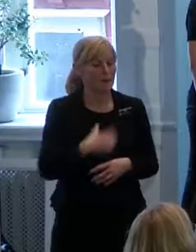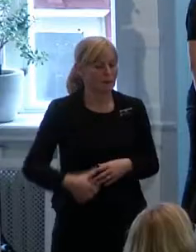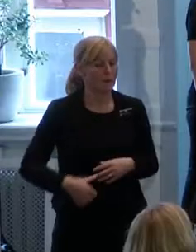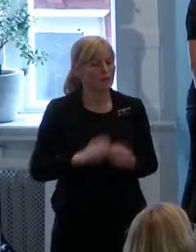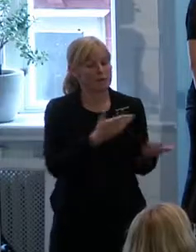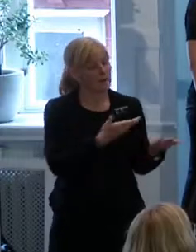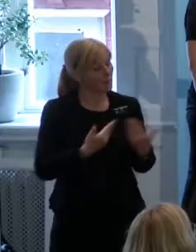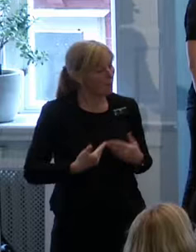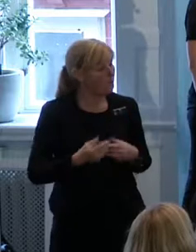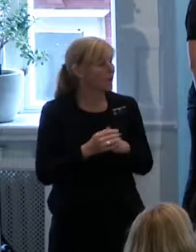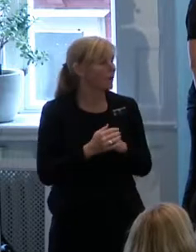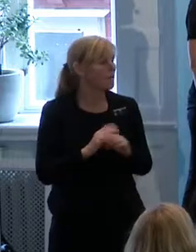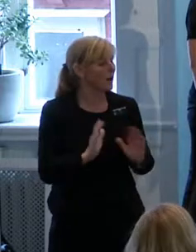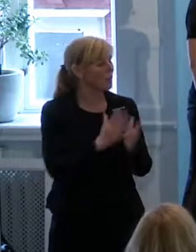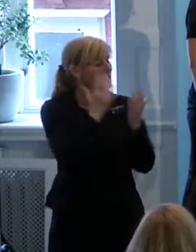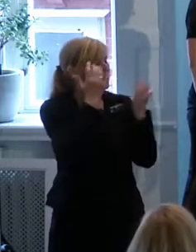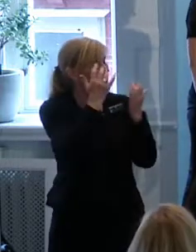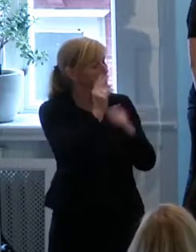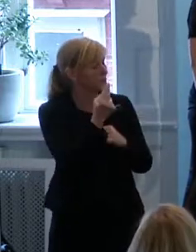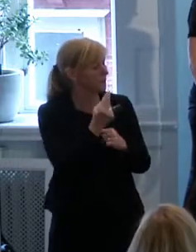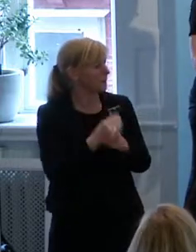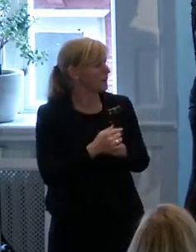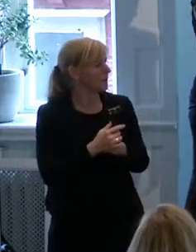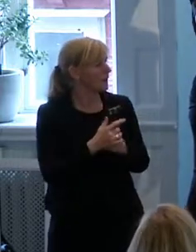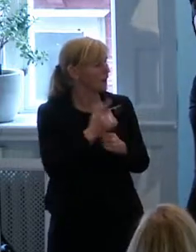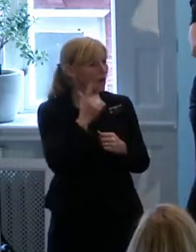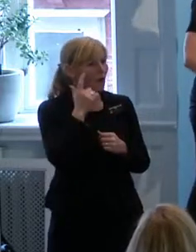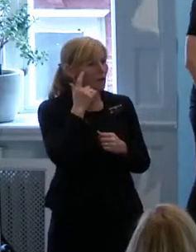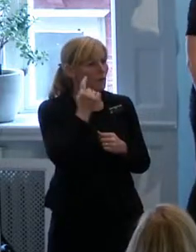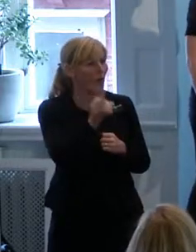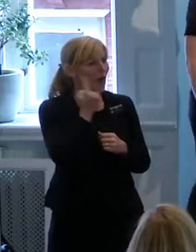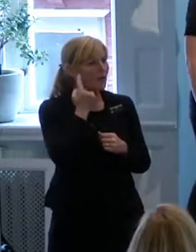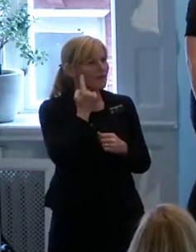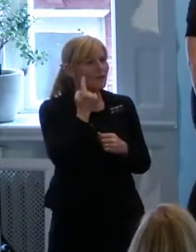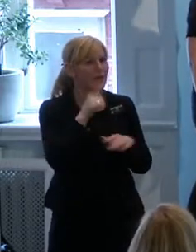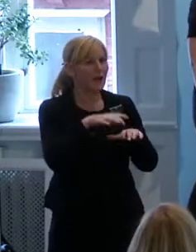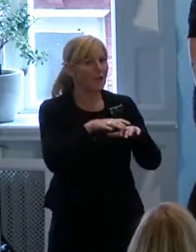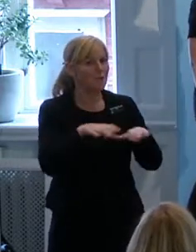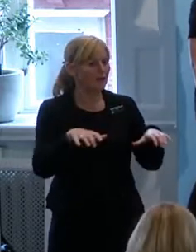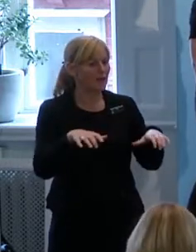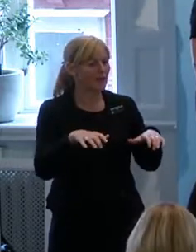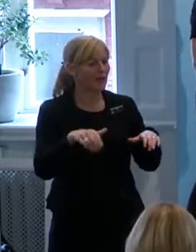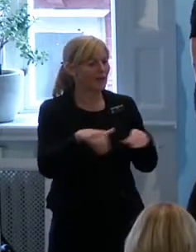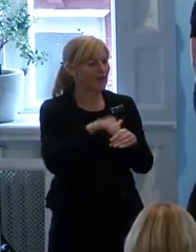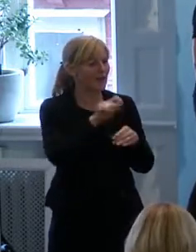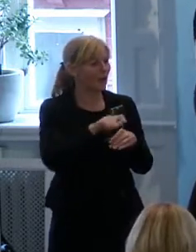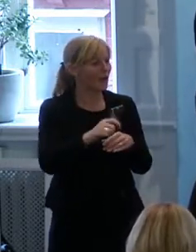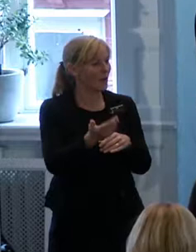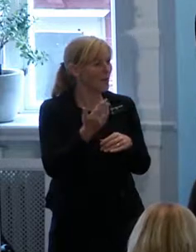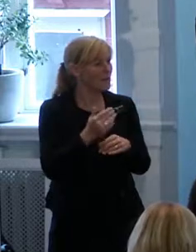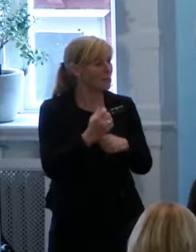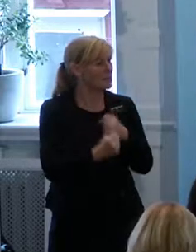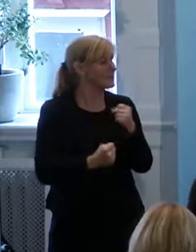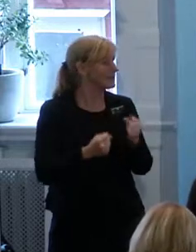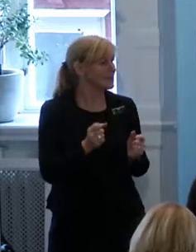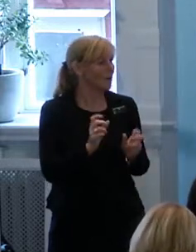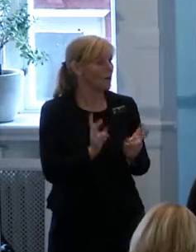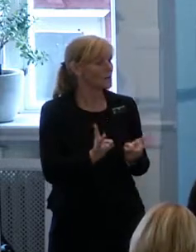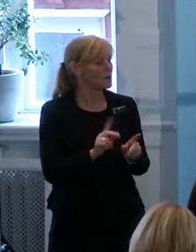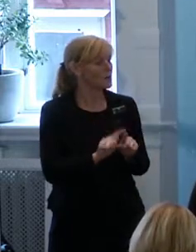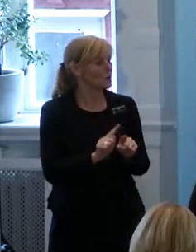Tack. Kort reflektion. Vi tror vi får ytterligare en paneldeltagare inflygandes här alldeles strax också.